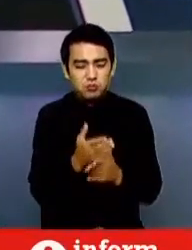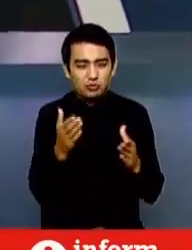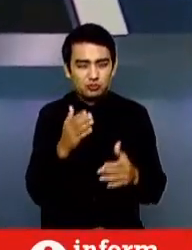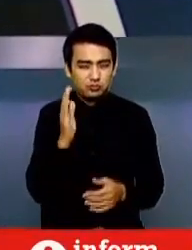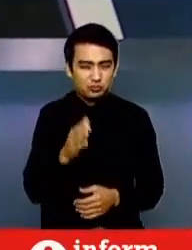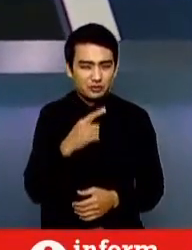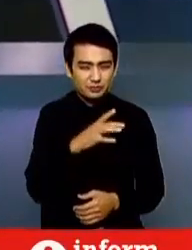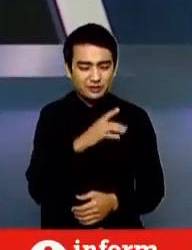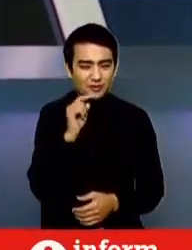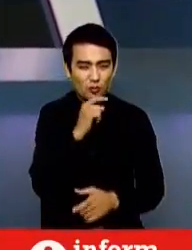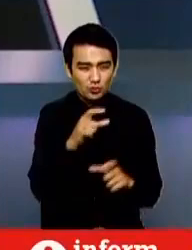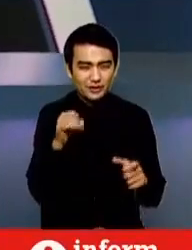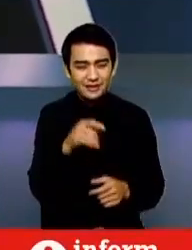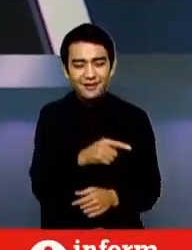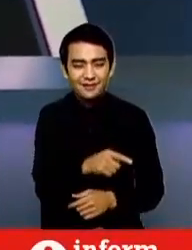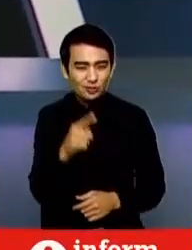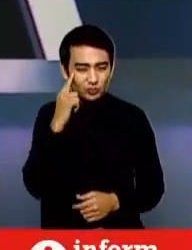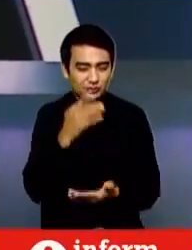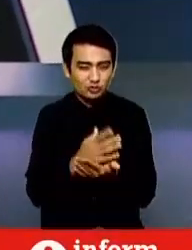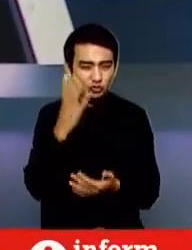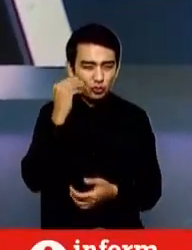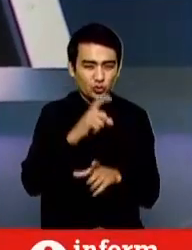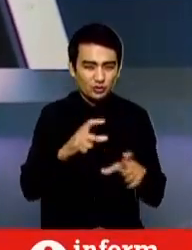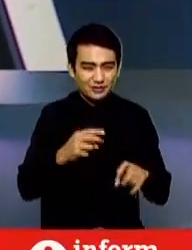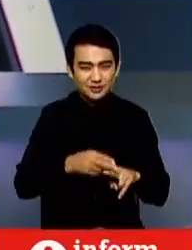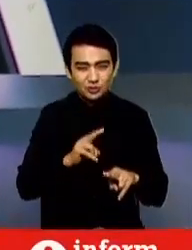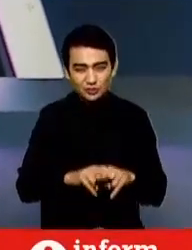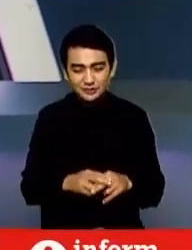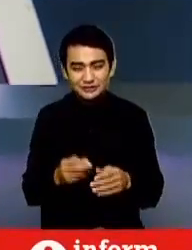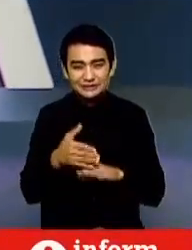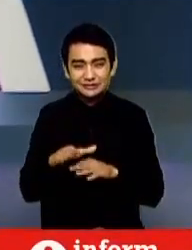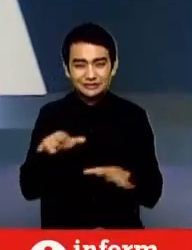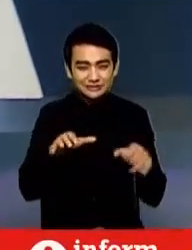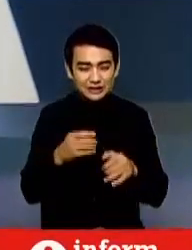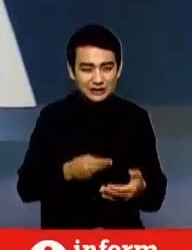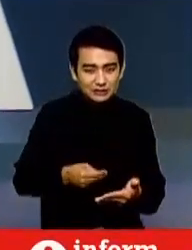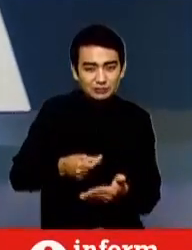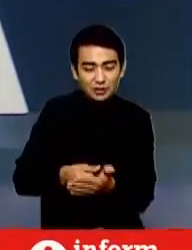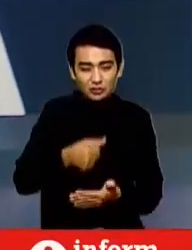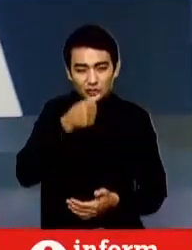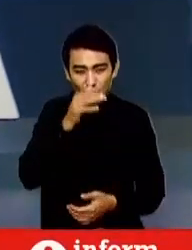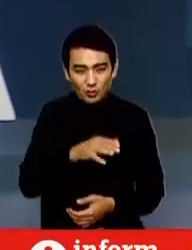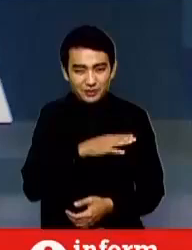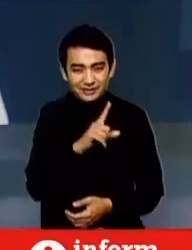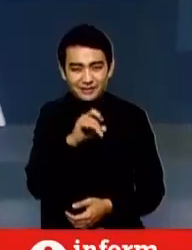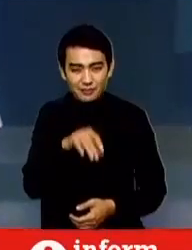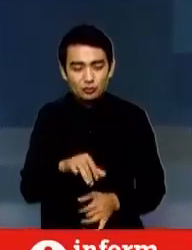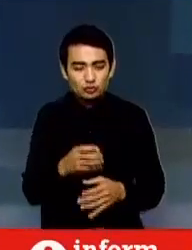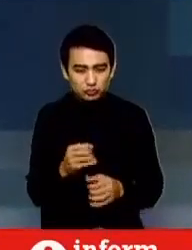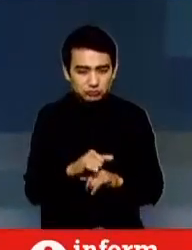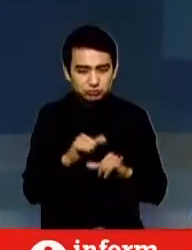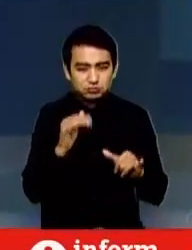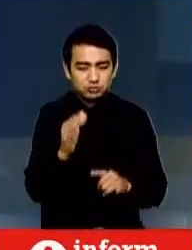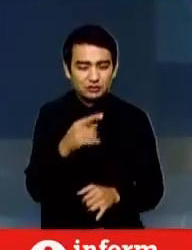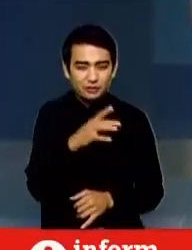говорят экономисты. Они предполагают, что число людей, которые не смогут выполнять обязательства по займам, увеличится. Их